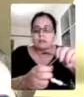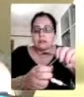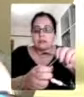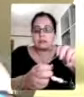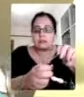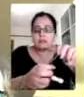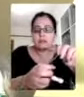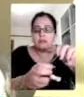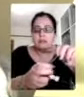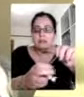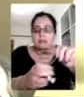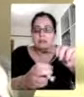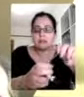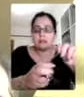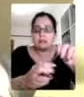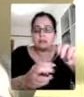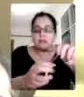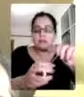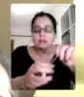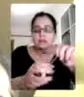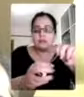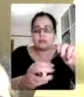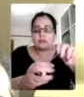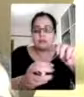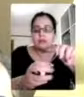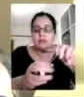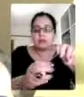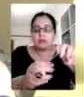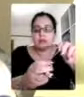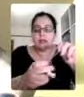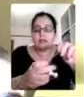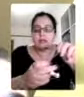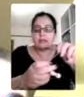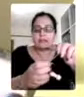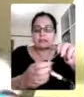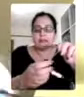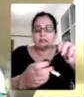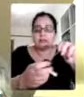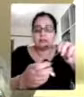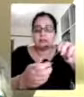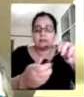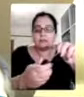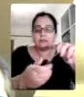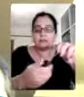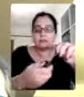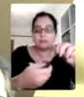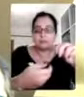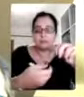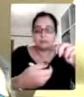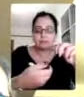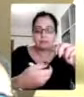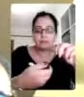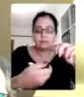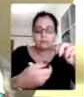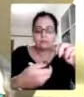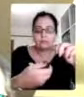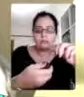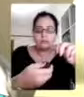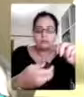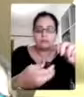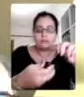doluyor. Bunları periyodik olarak temizletmek gerekiyor alkolle, havayla bilmem neyle. Evet. Şimdi ben bunları uğraşan yapabilen adam değilim. O